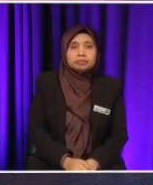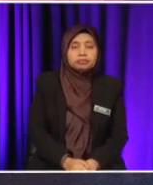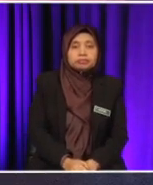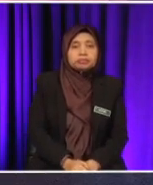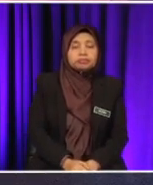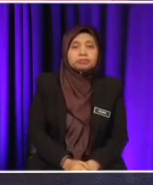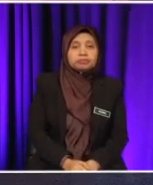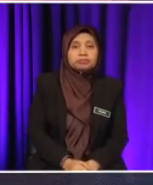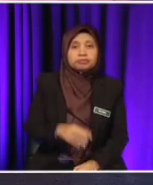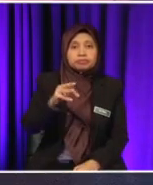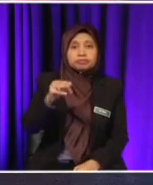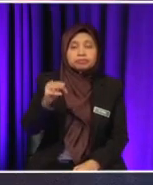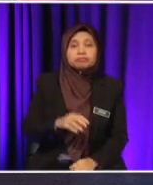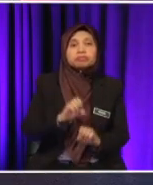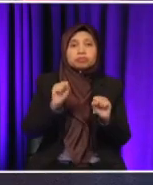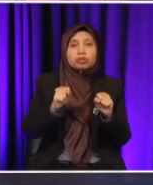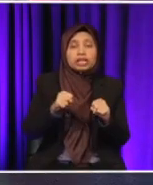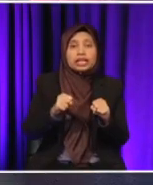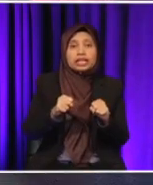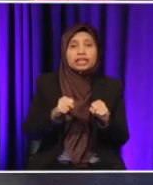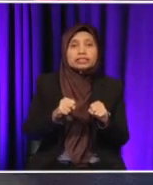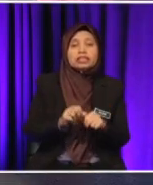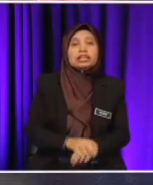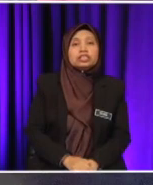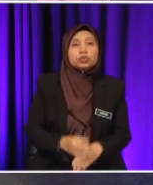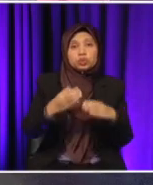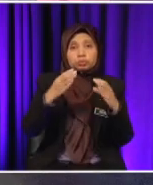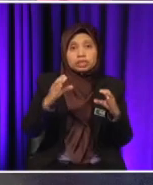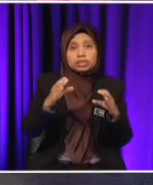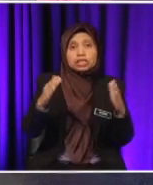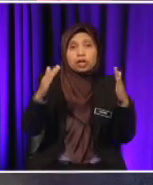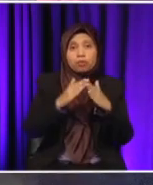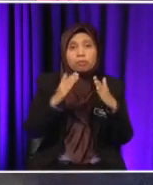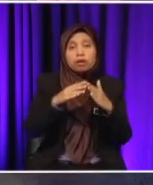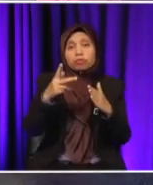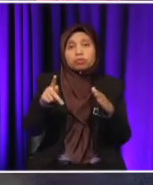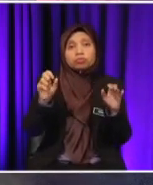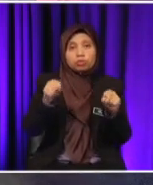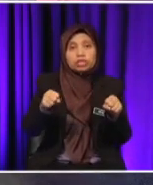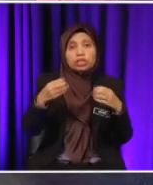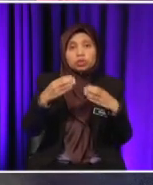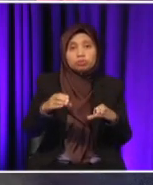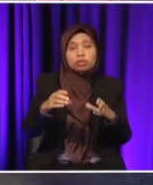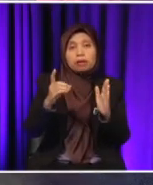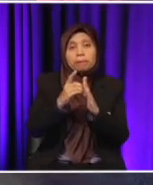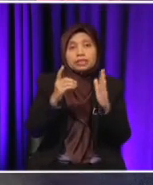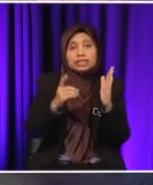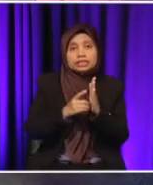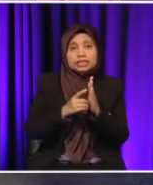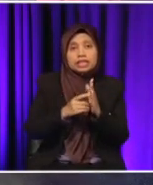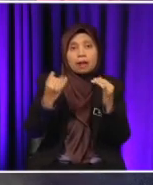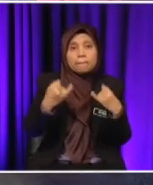baik murid-murid anda juga di rumah boleh turut mencoba berdasarkan peristiwa